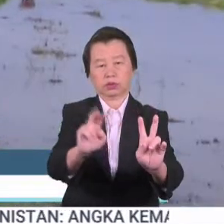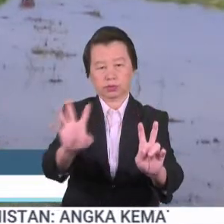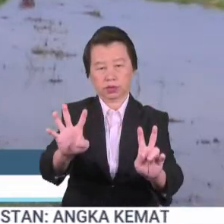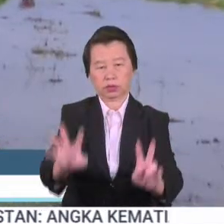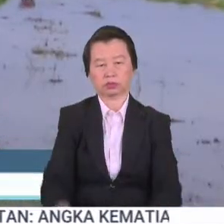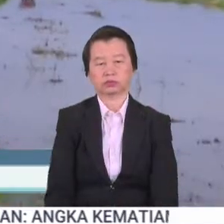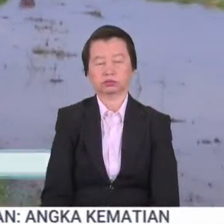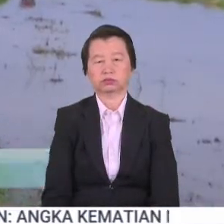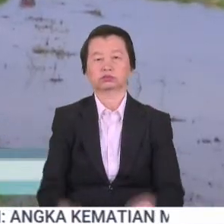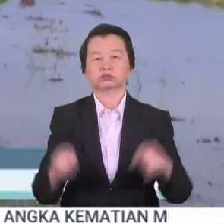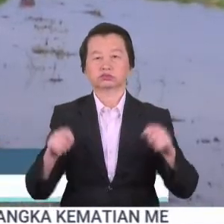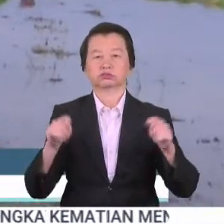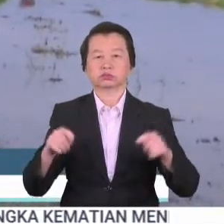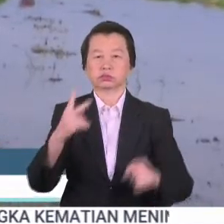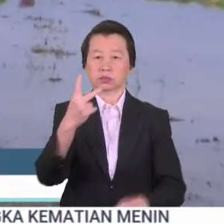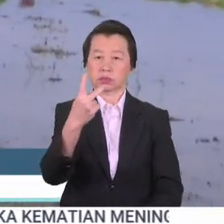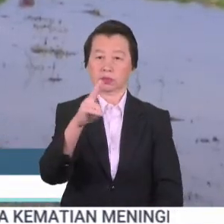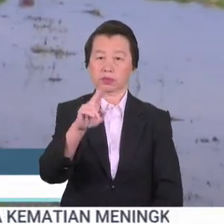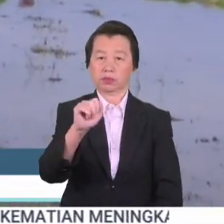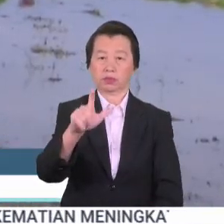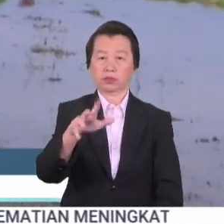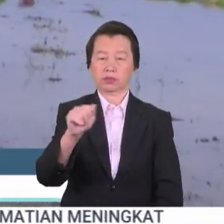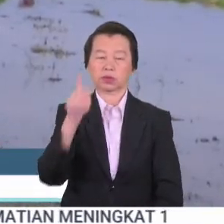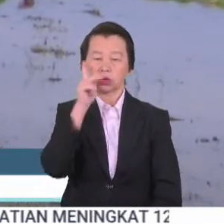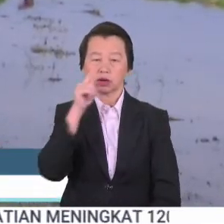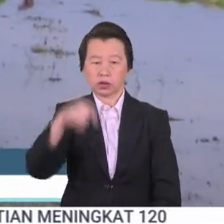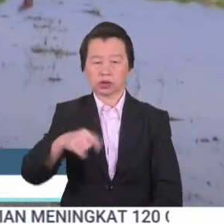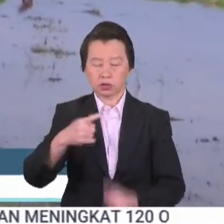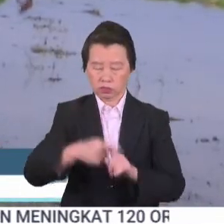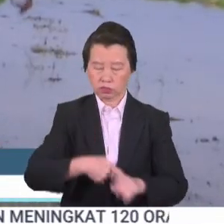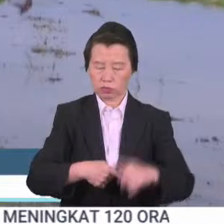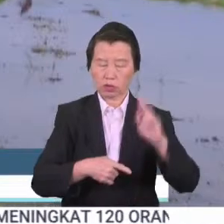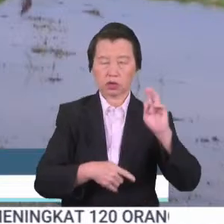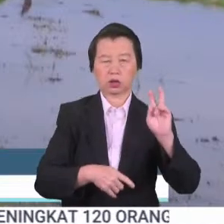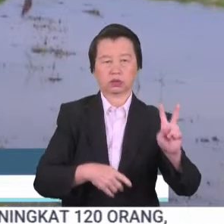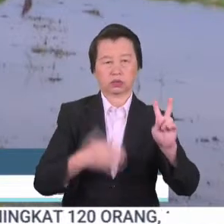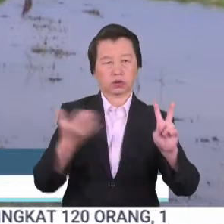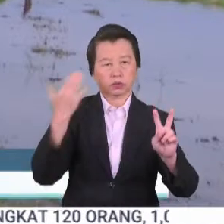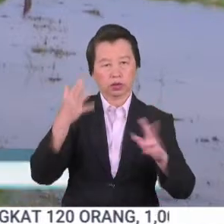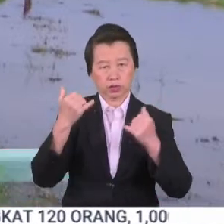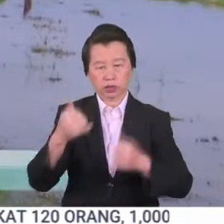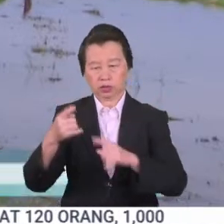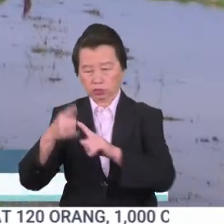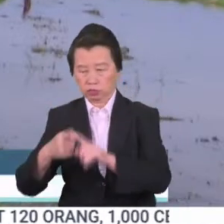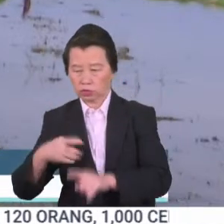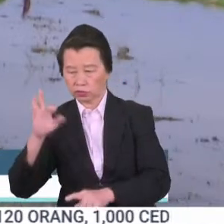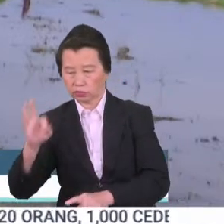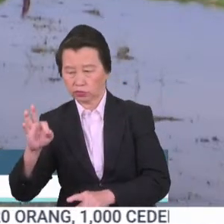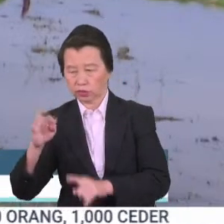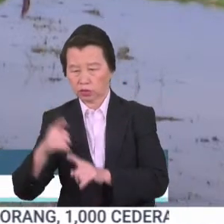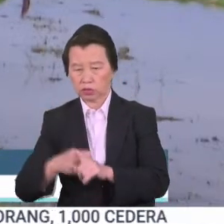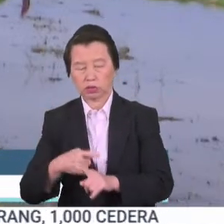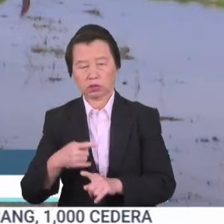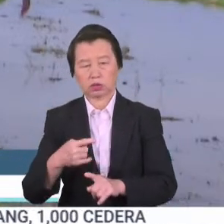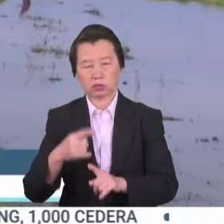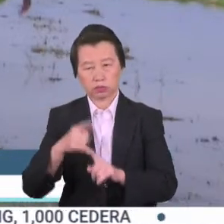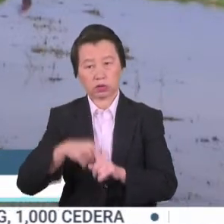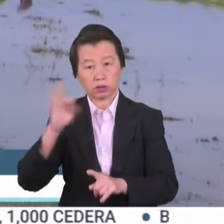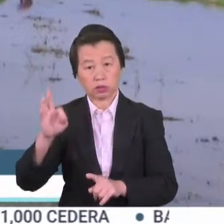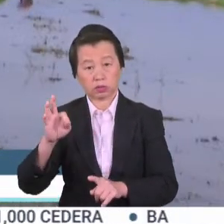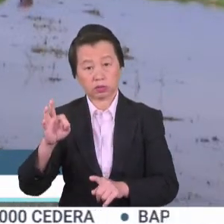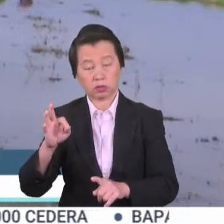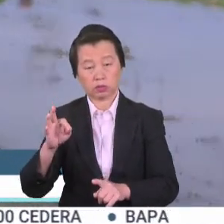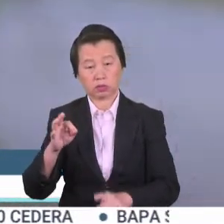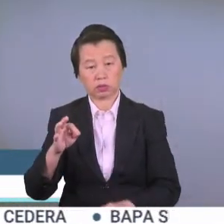kawasan Kuala Kedah ni last bulan Jan bulan Februari lepas dan sekarang bulan September dan Oktober baru baru